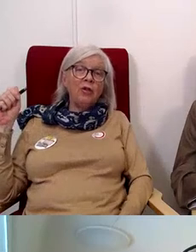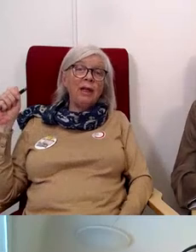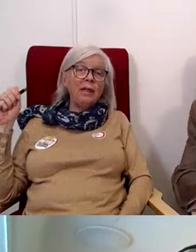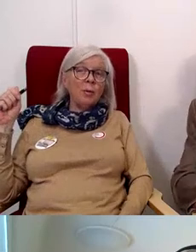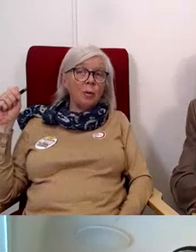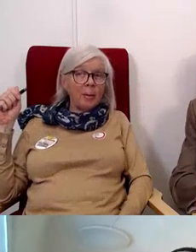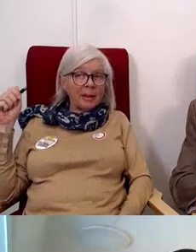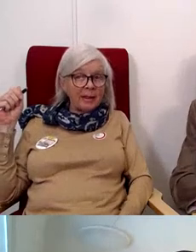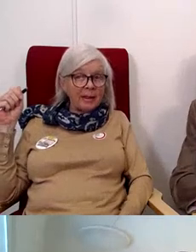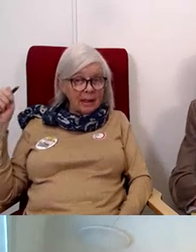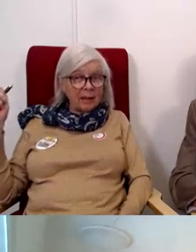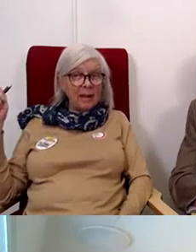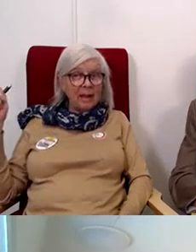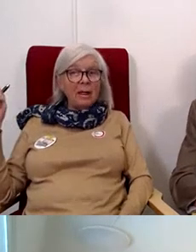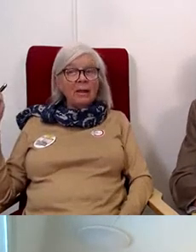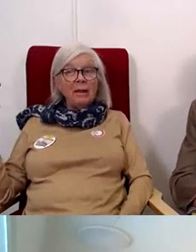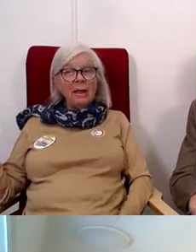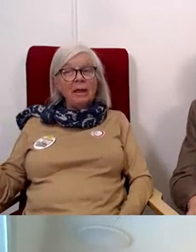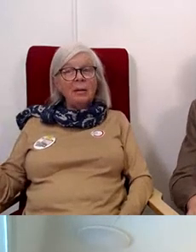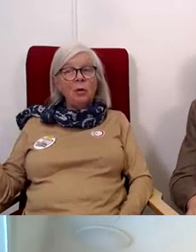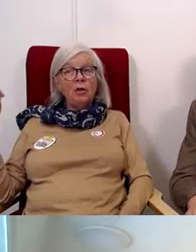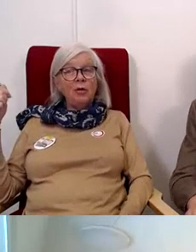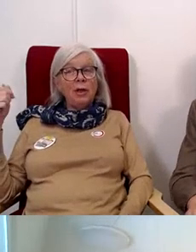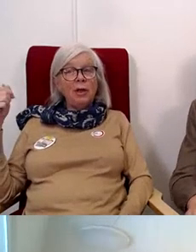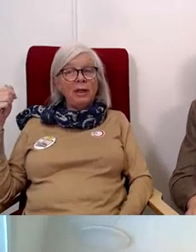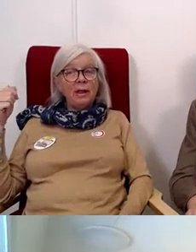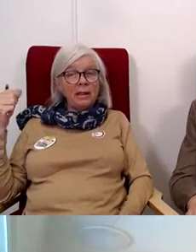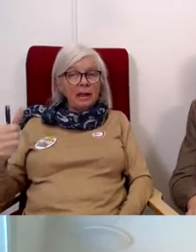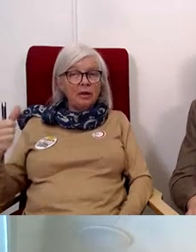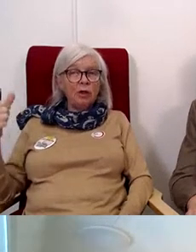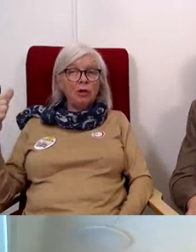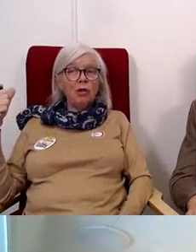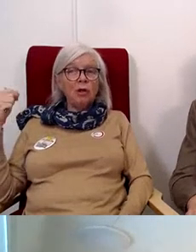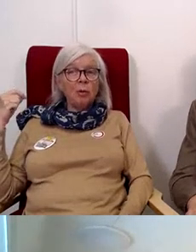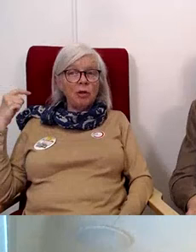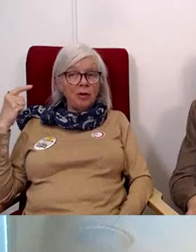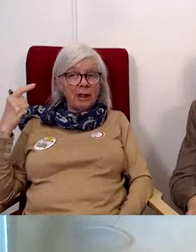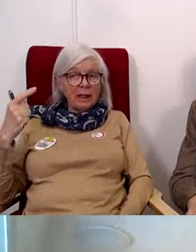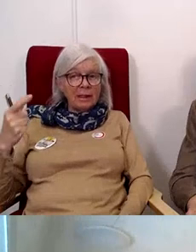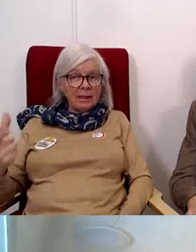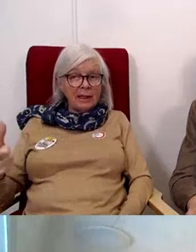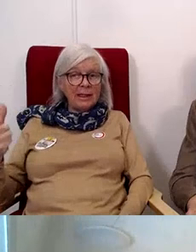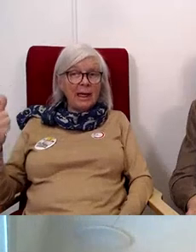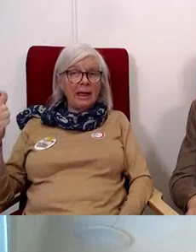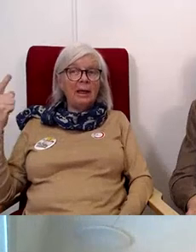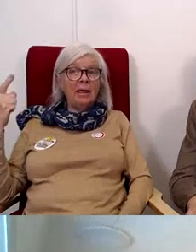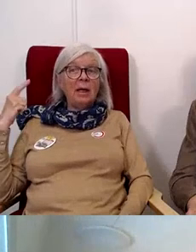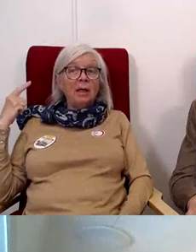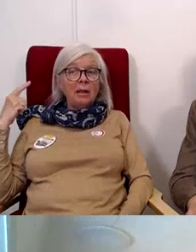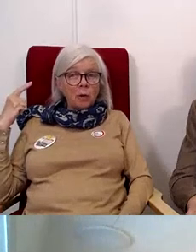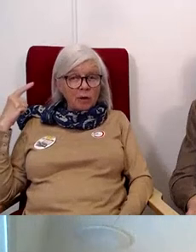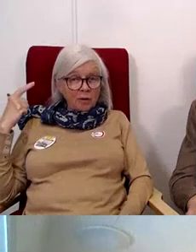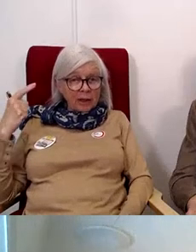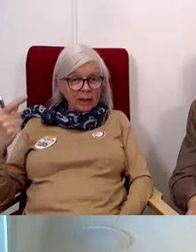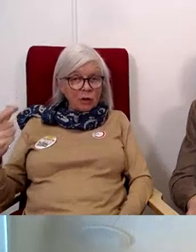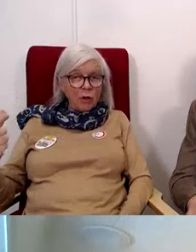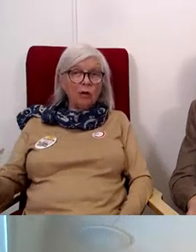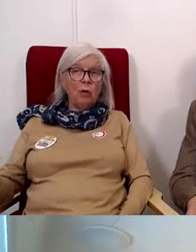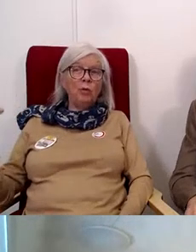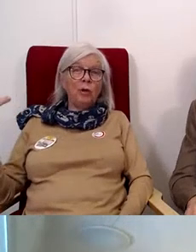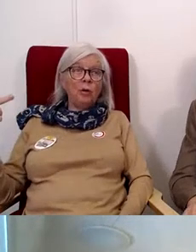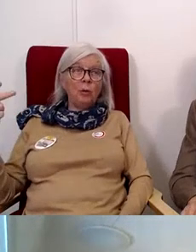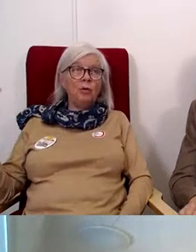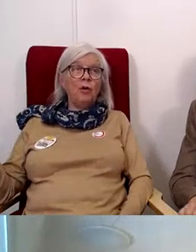ju den stora rekryteringsproblematiken kring det måste finnas distriktssköterskor, det måste finnas distriktsläkare, det måste